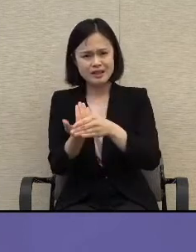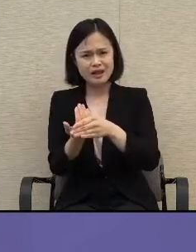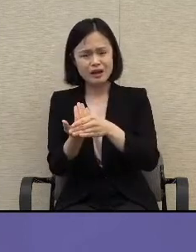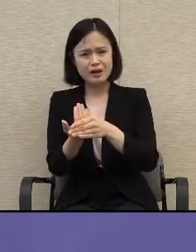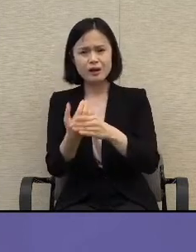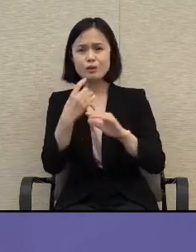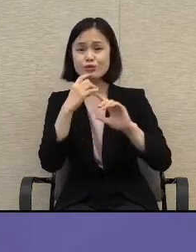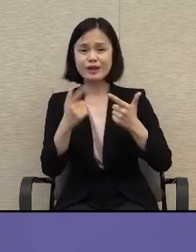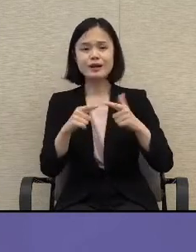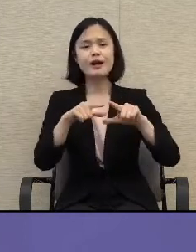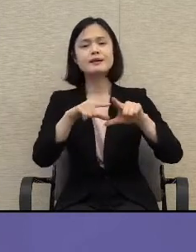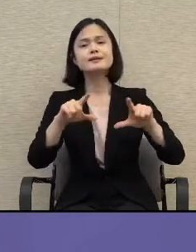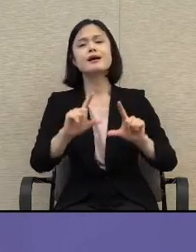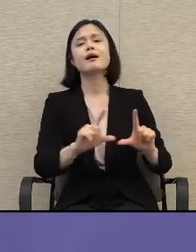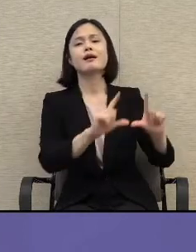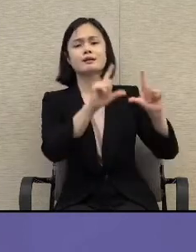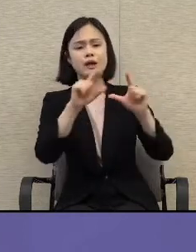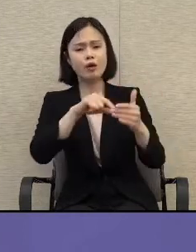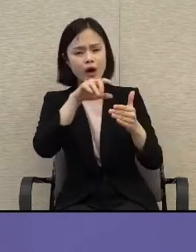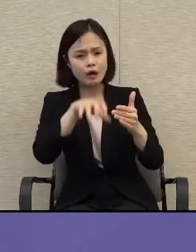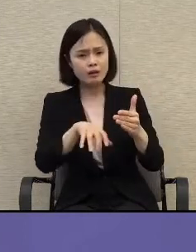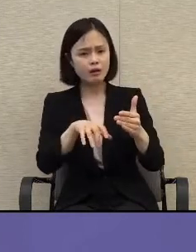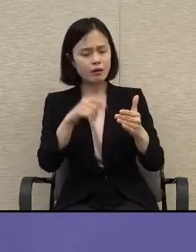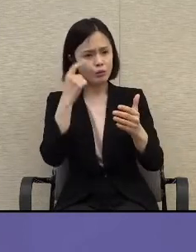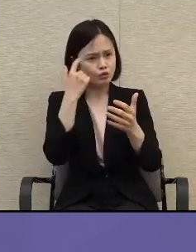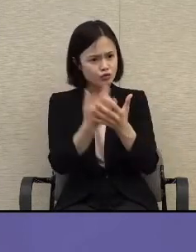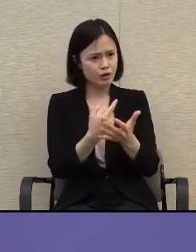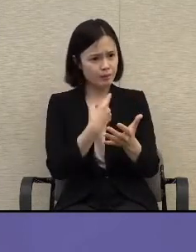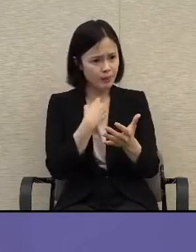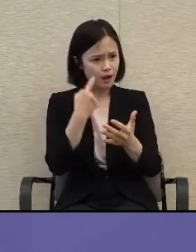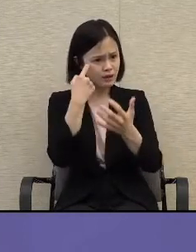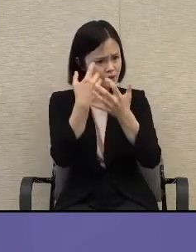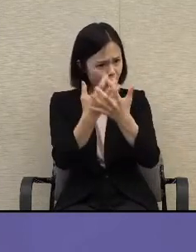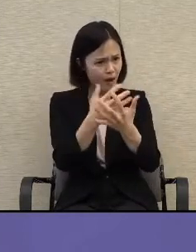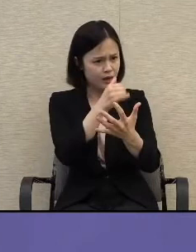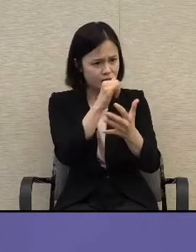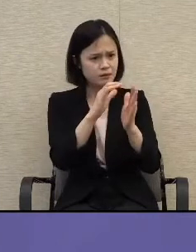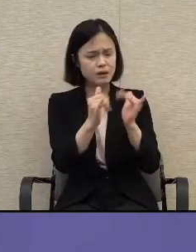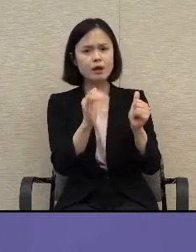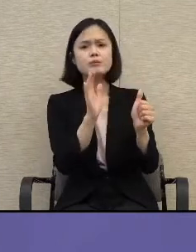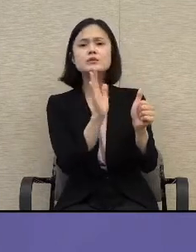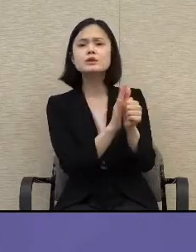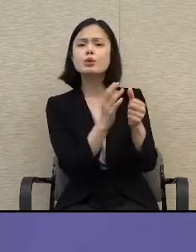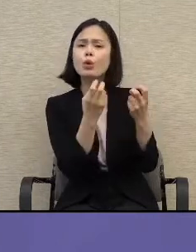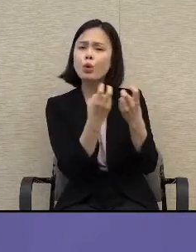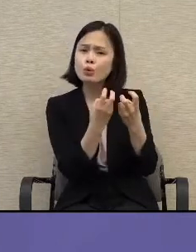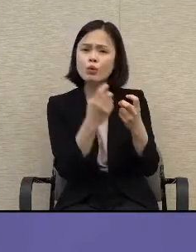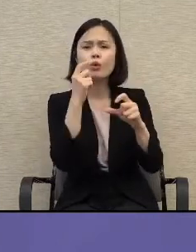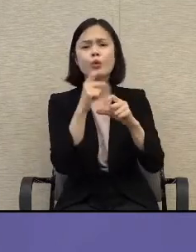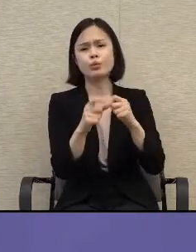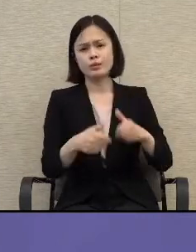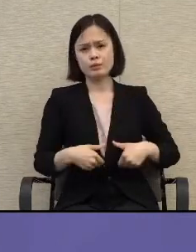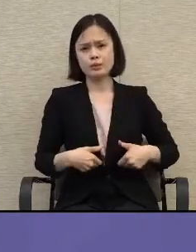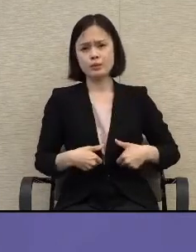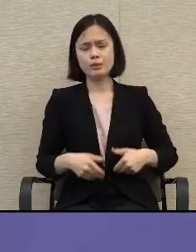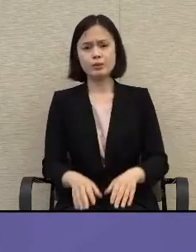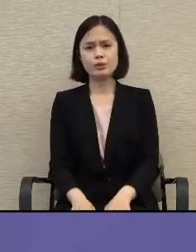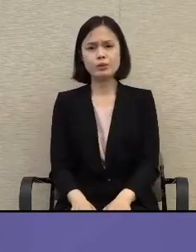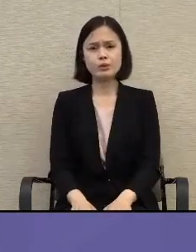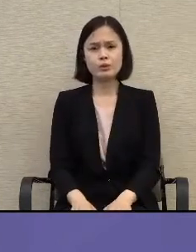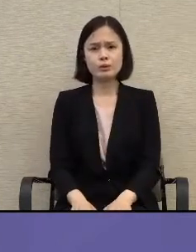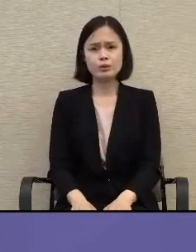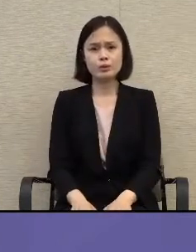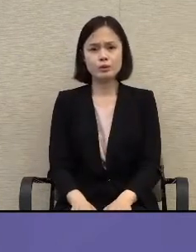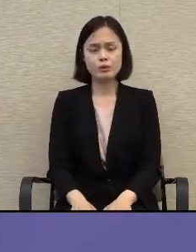트라우마에서 이제 회복할 수 있는 지원 체계라는 것들도 고민을 이제 해야 하지 않을까라는 생각이 들고 이게 이제 다시 말씀드리는 것처럼